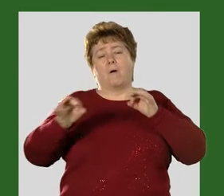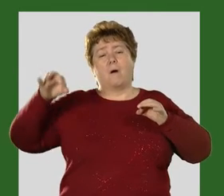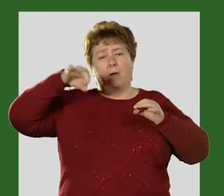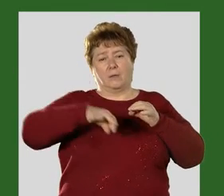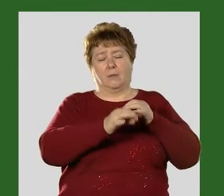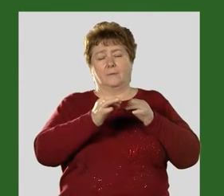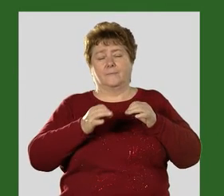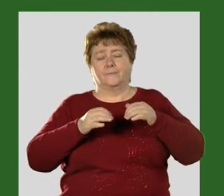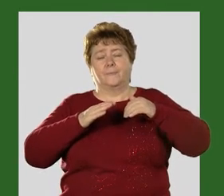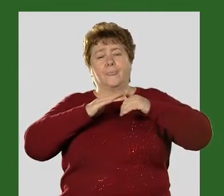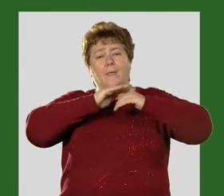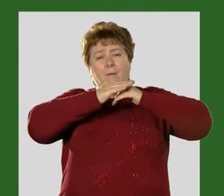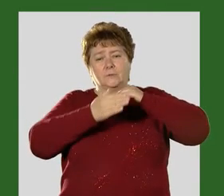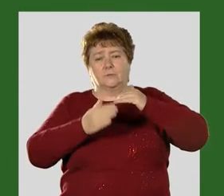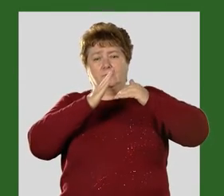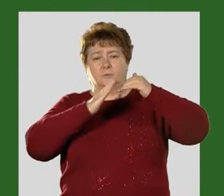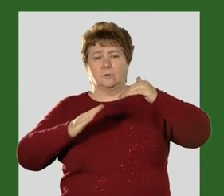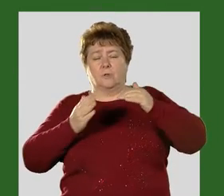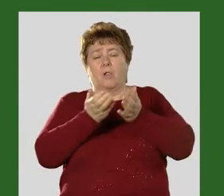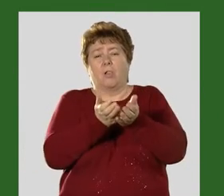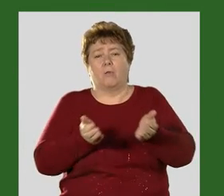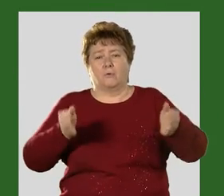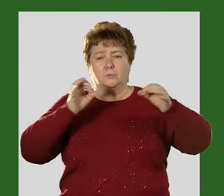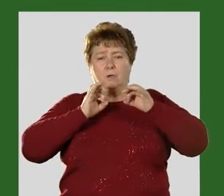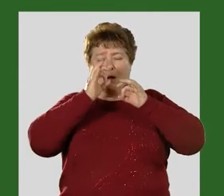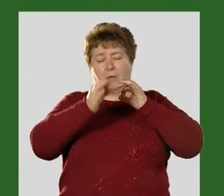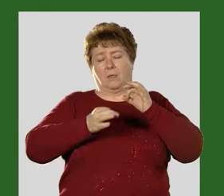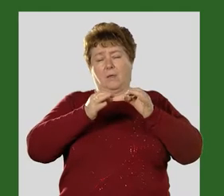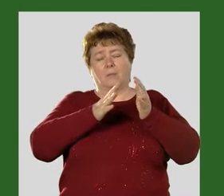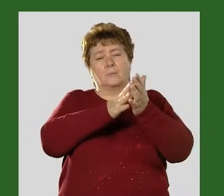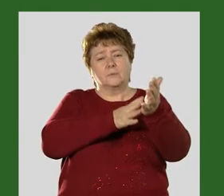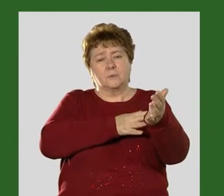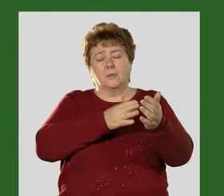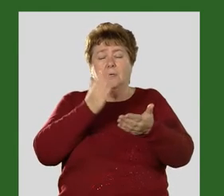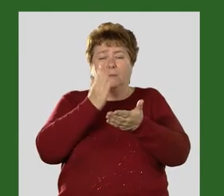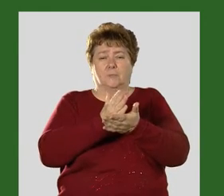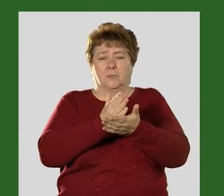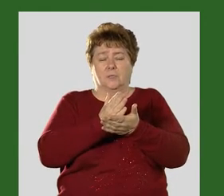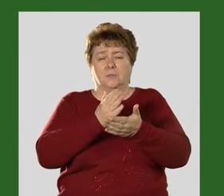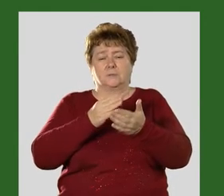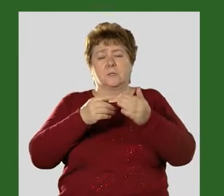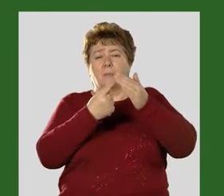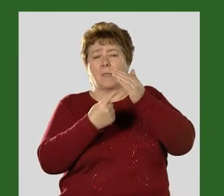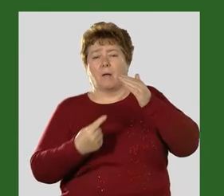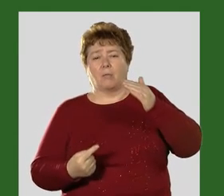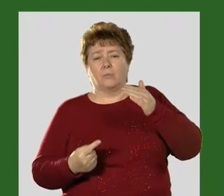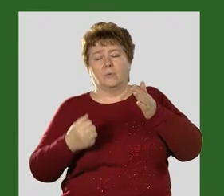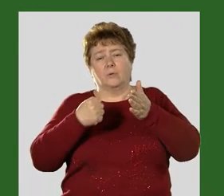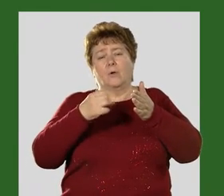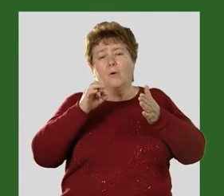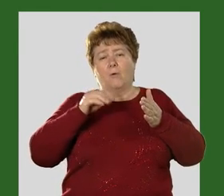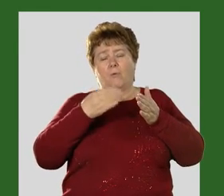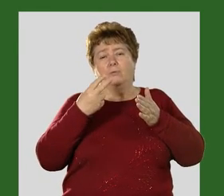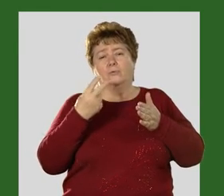Материковый склон плавно переходит в ложе океана. Оно располагается на глубине от